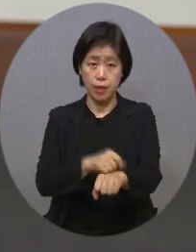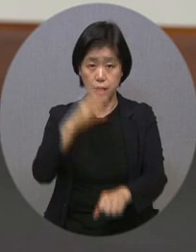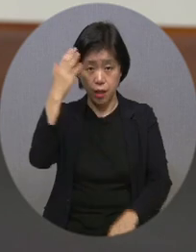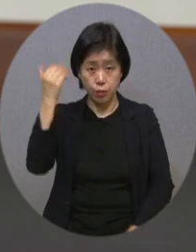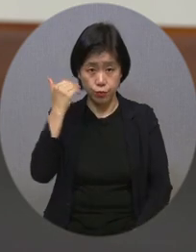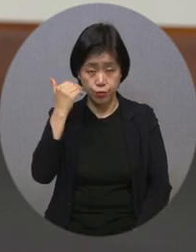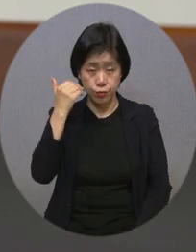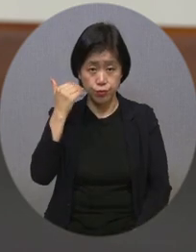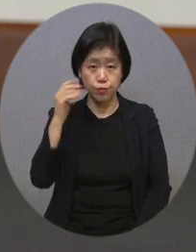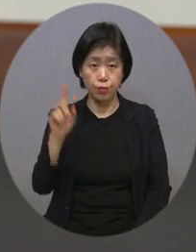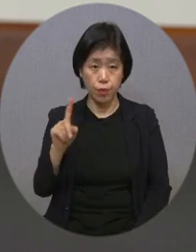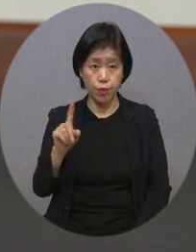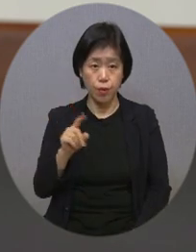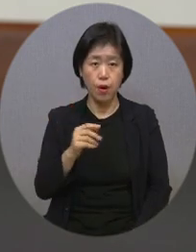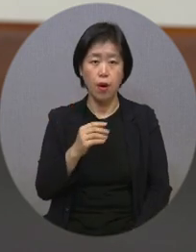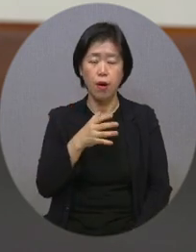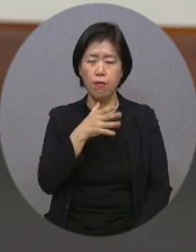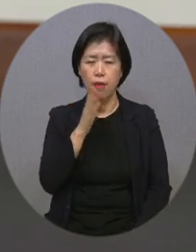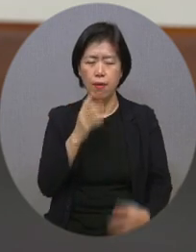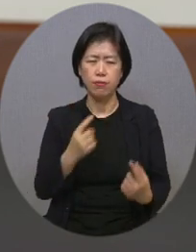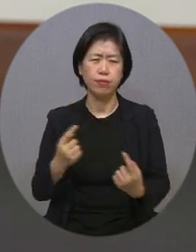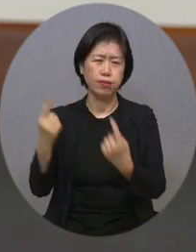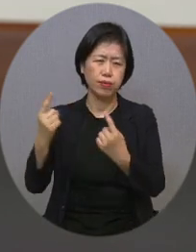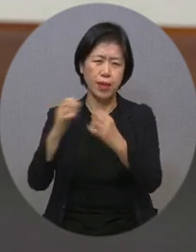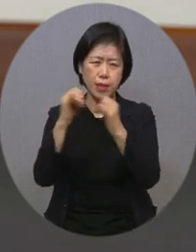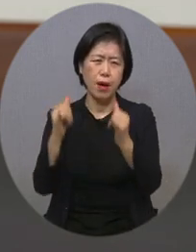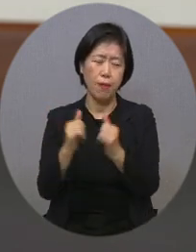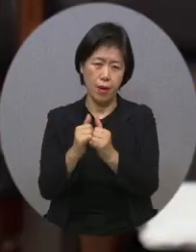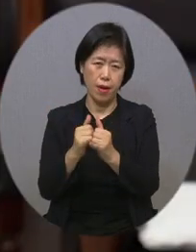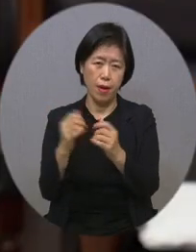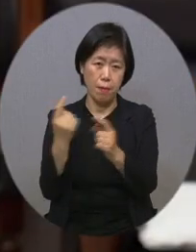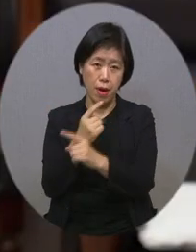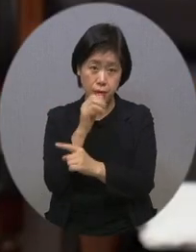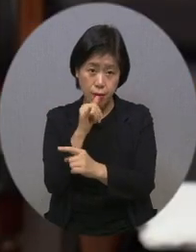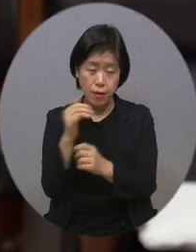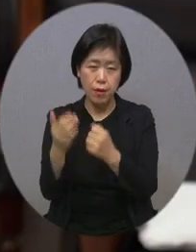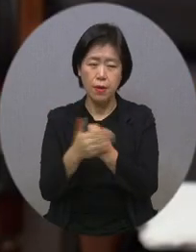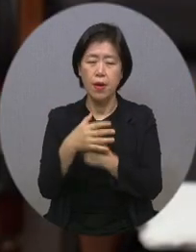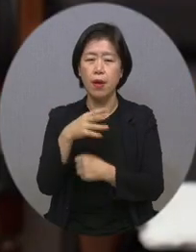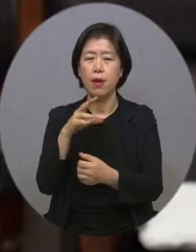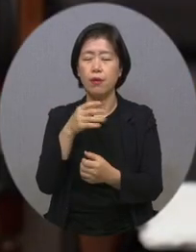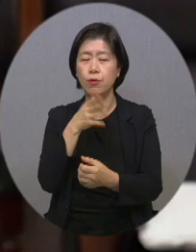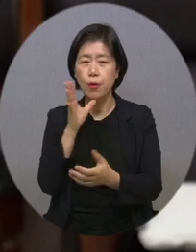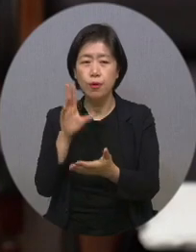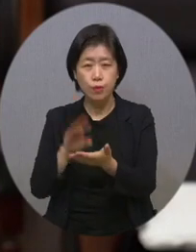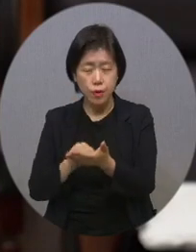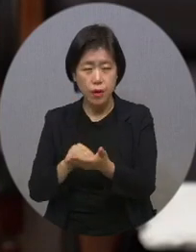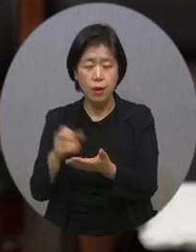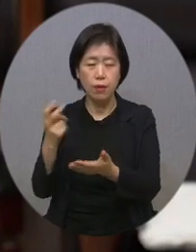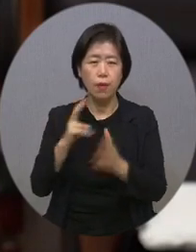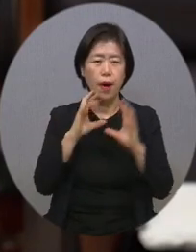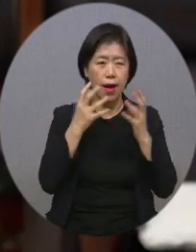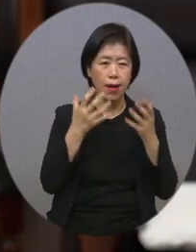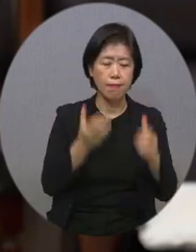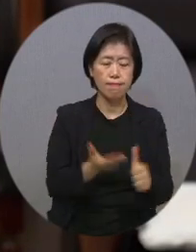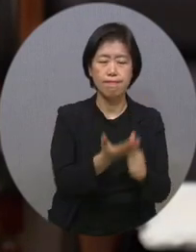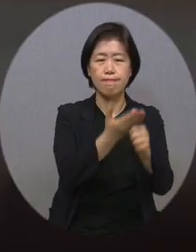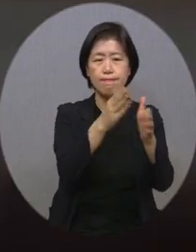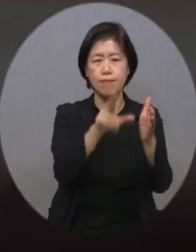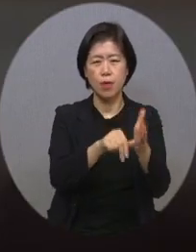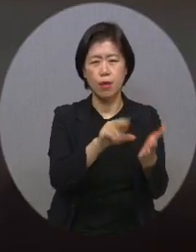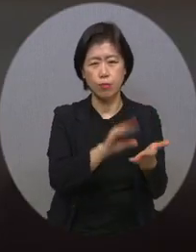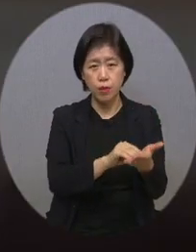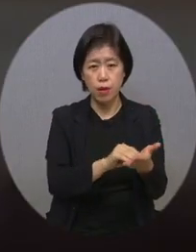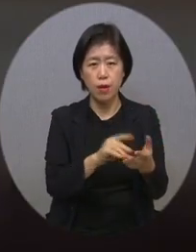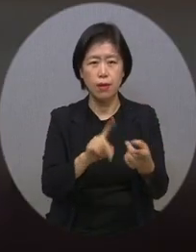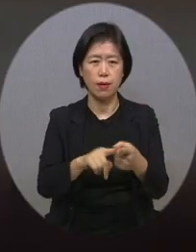경우에는 고령화 사회가 되다 보니까 노인 문제하고 아이들 양육하는 문제가 네네. 가장 큰 문제인데